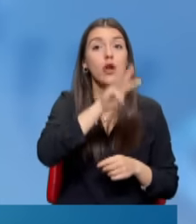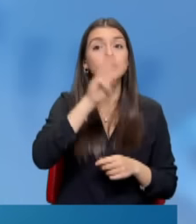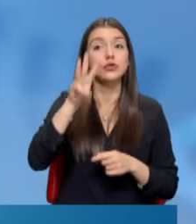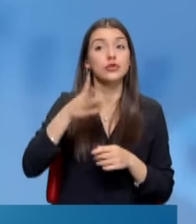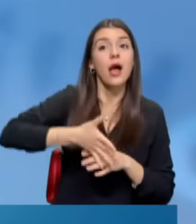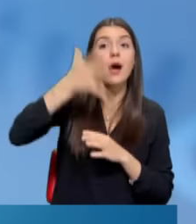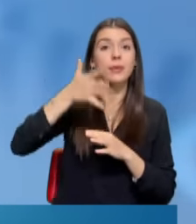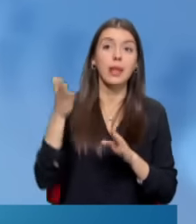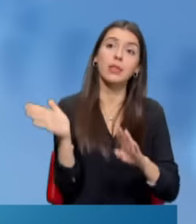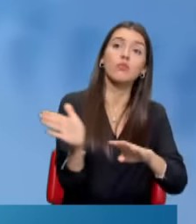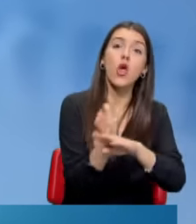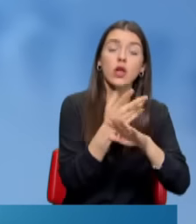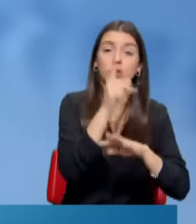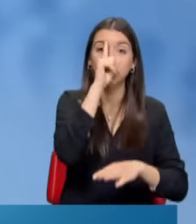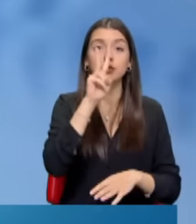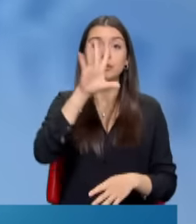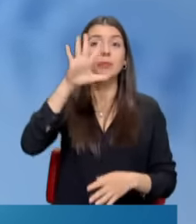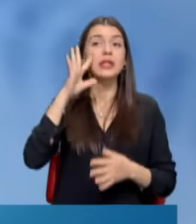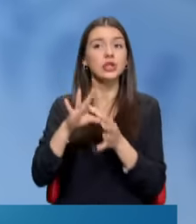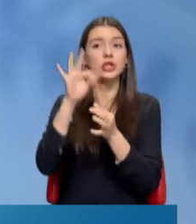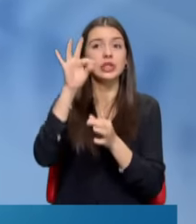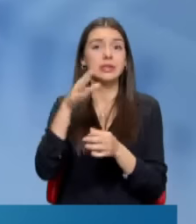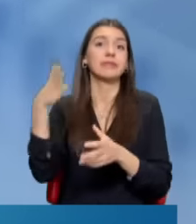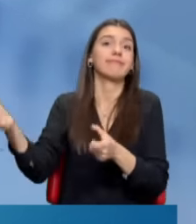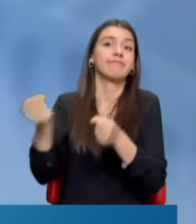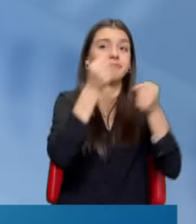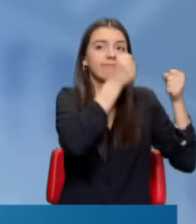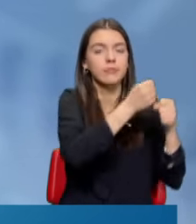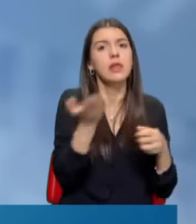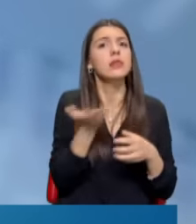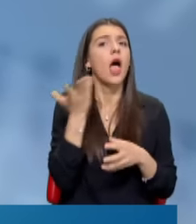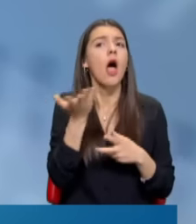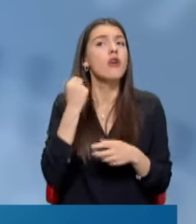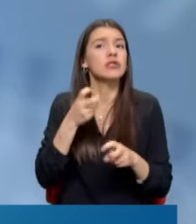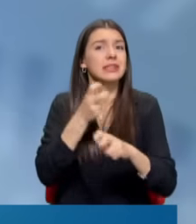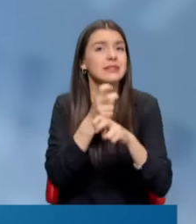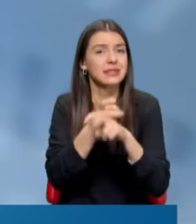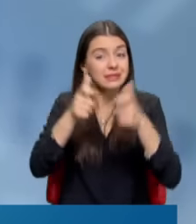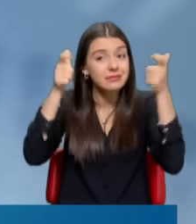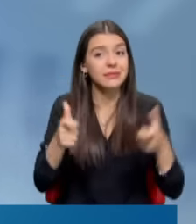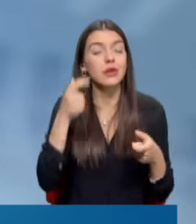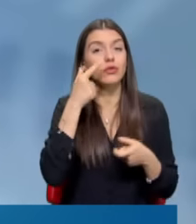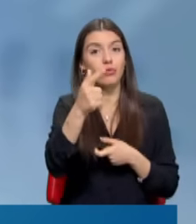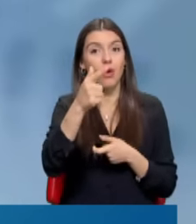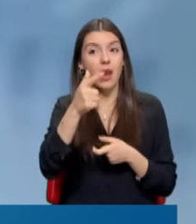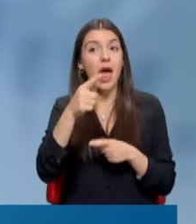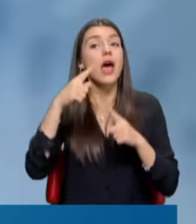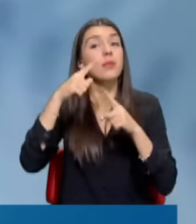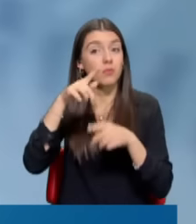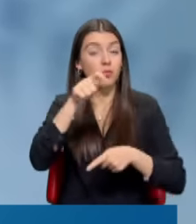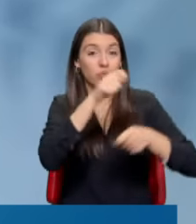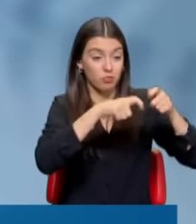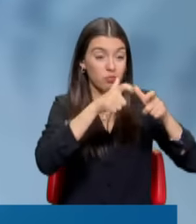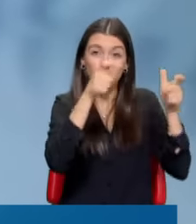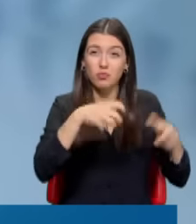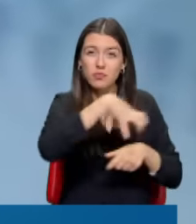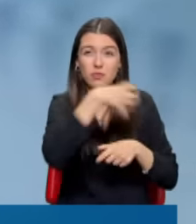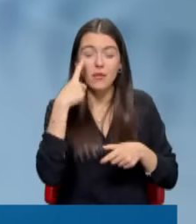boşaltıldı, 125 kişi tahliye edildi. Daha önce riskli alan ilan edilen bölgedeki heyelan TOKİ'nin inşaatı